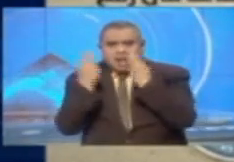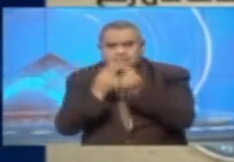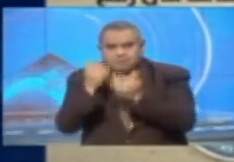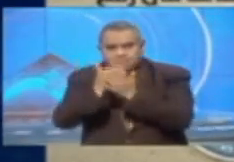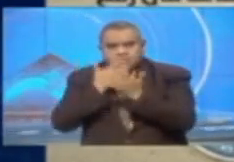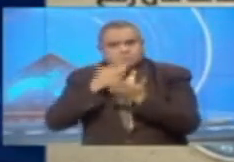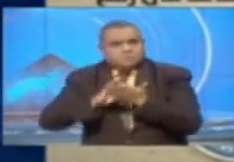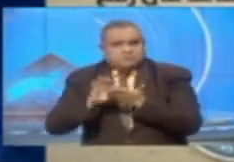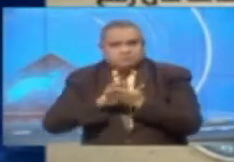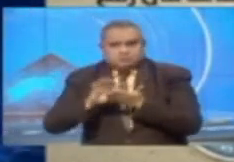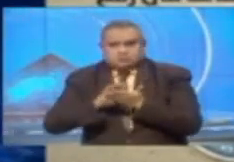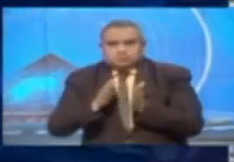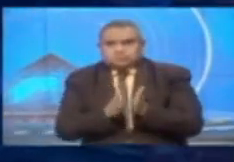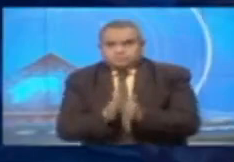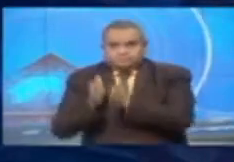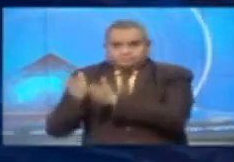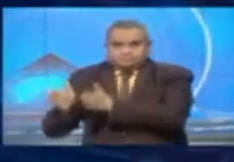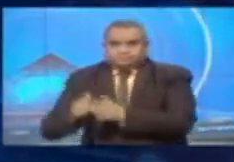العالمية.